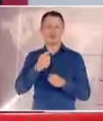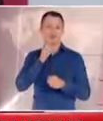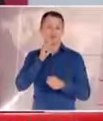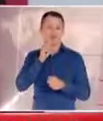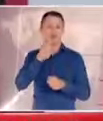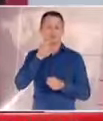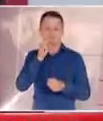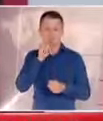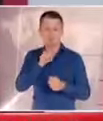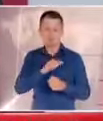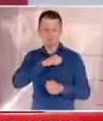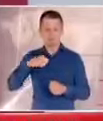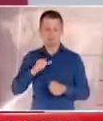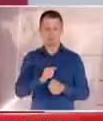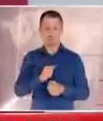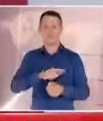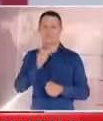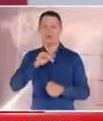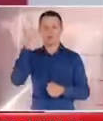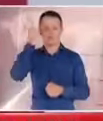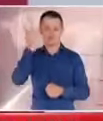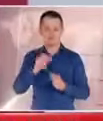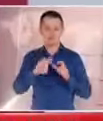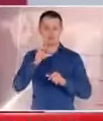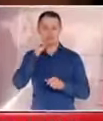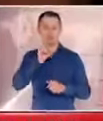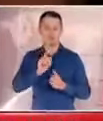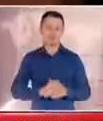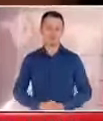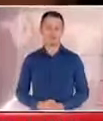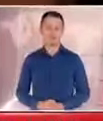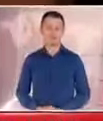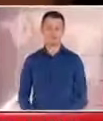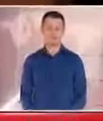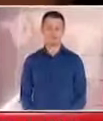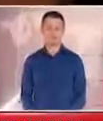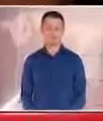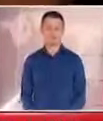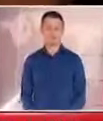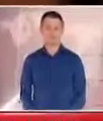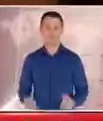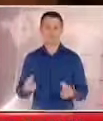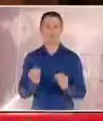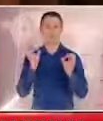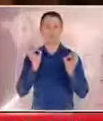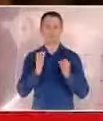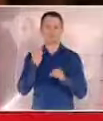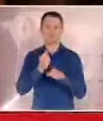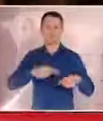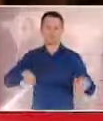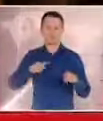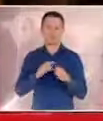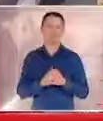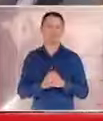is clear is he has no clue about what he's talking about. Este un new special ce am făcut noi, dar faptul